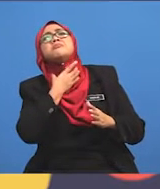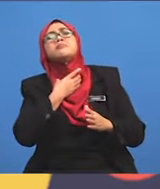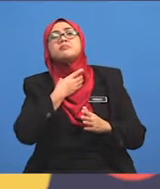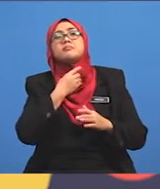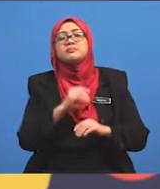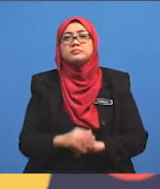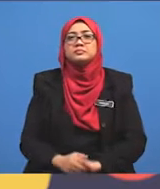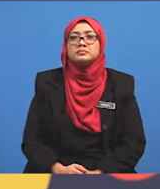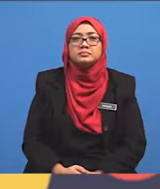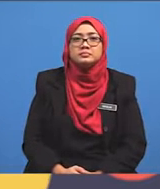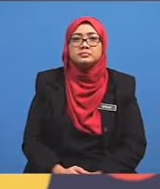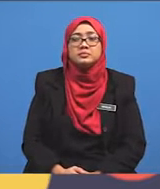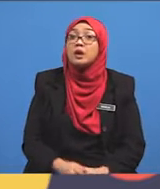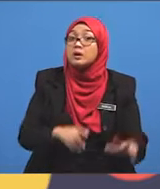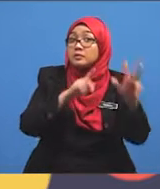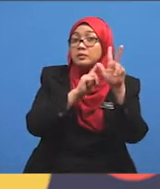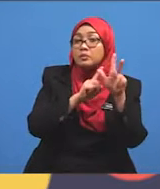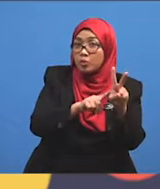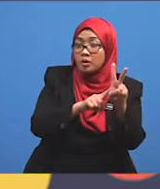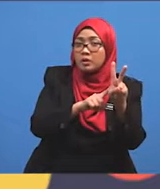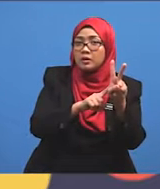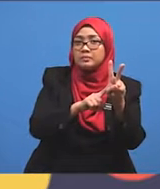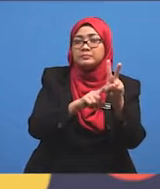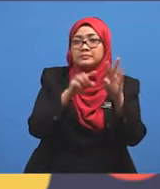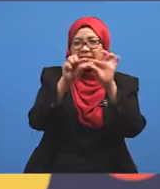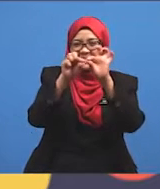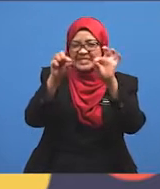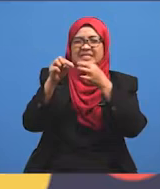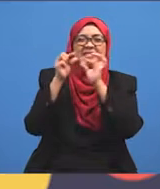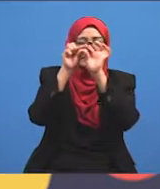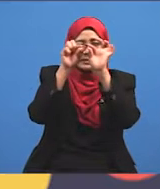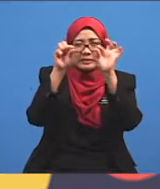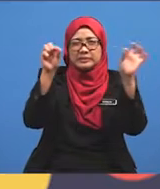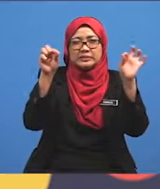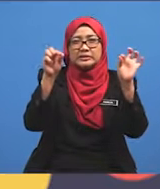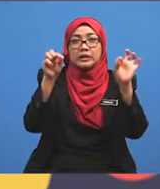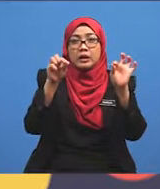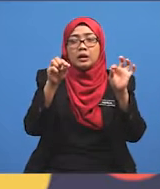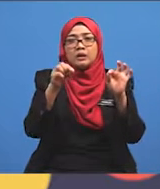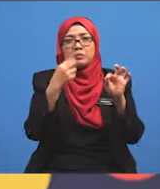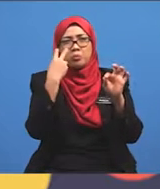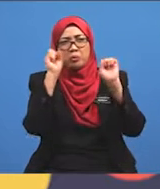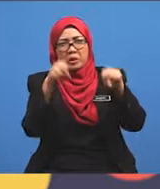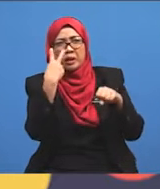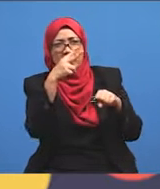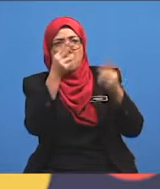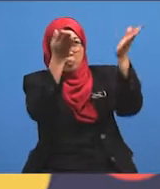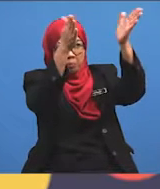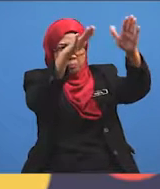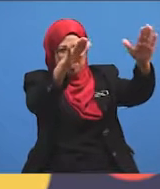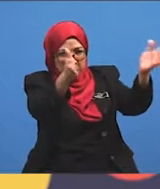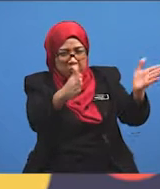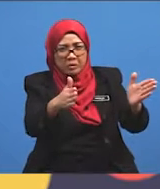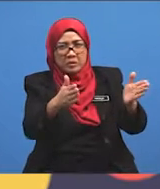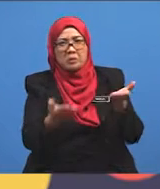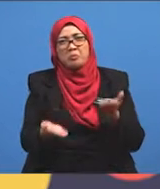keduanya, tidak nipis atau jarang hingga boleh memperlihatkan bentuk tubuh badan yang akan membangkitkan nafsu orang